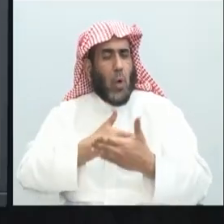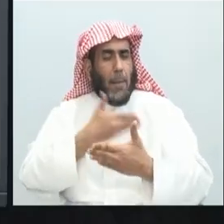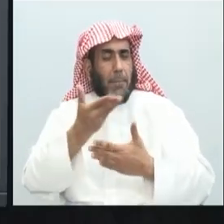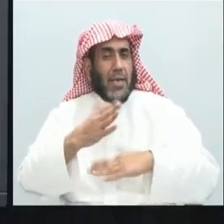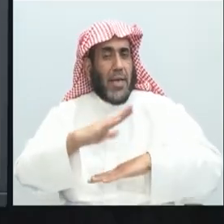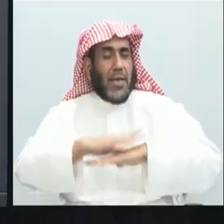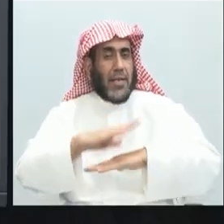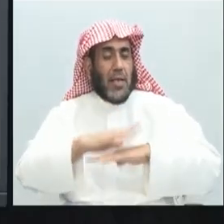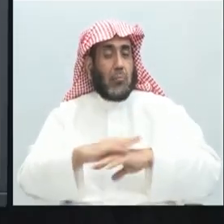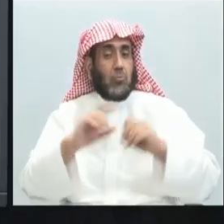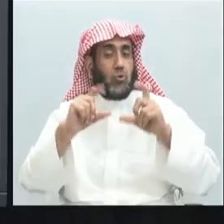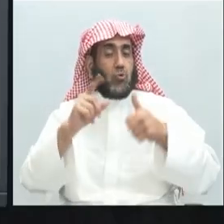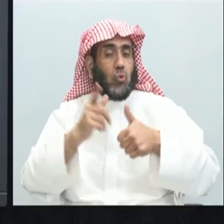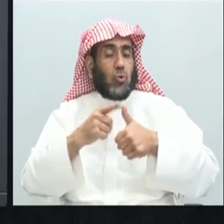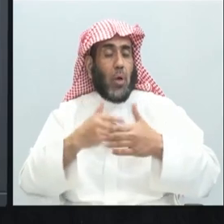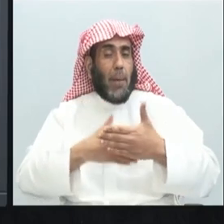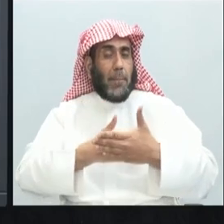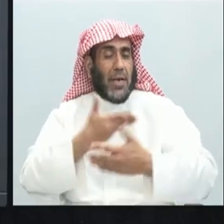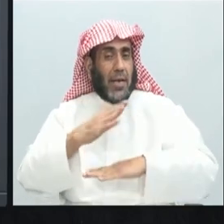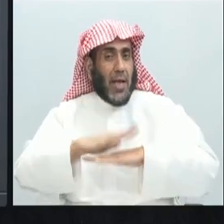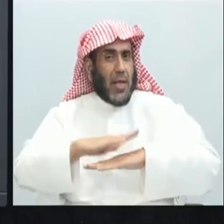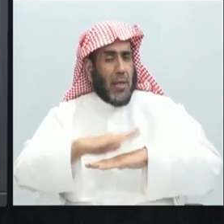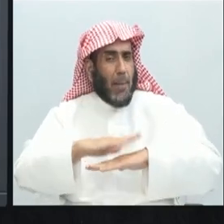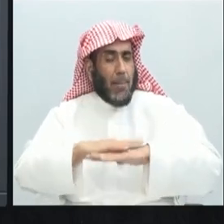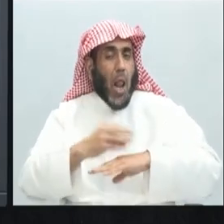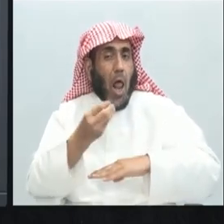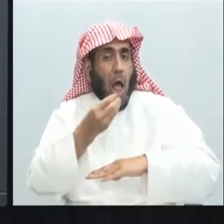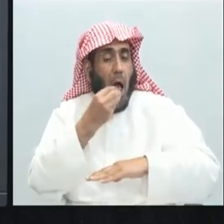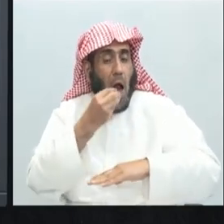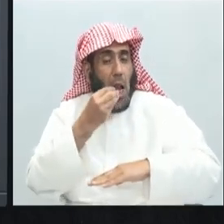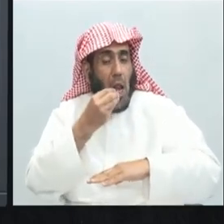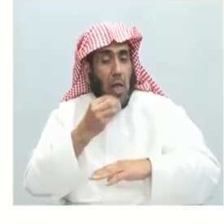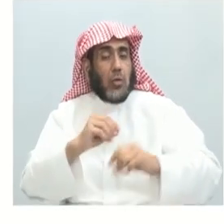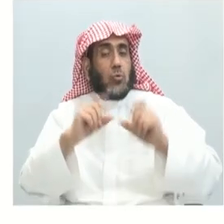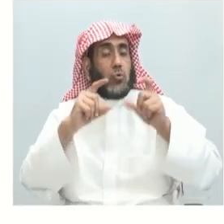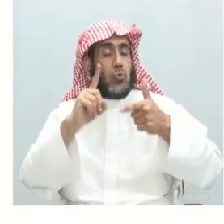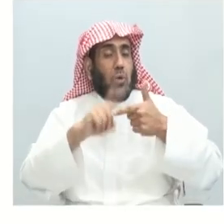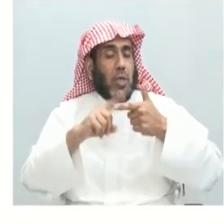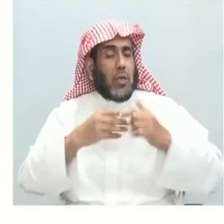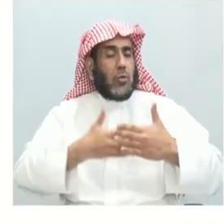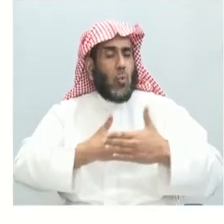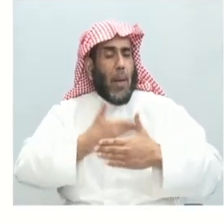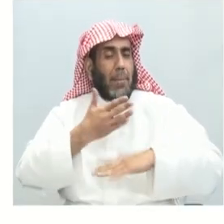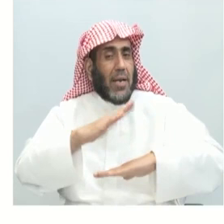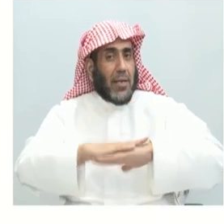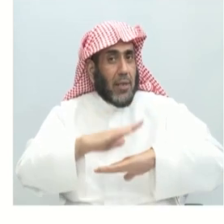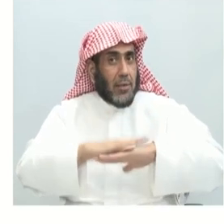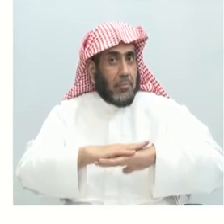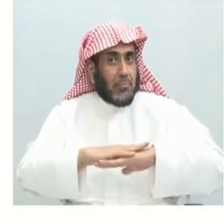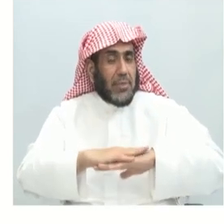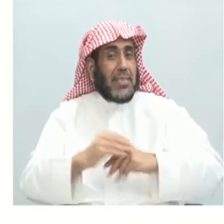اذى فالصوره الاولى تعبر عن اداب الاكل ايضا الصوره الثانيه تعبر عن اداب